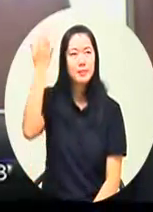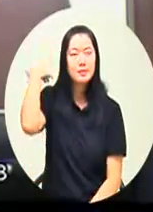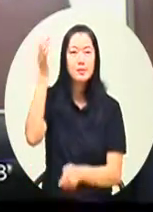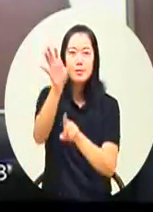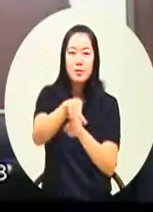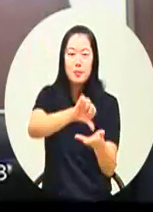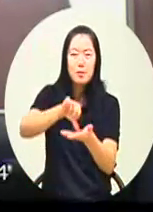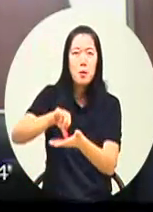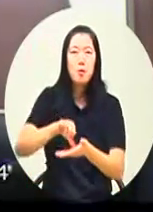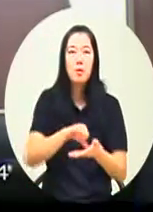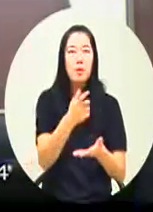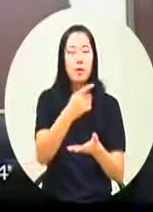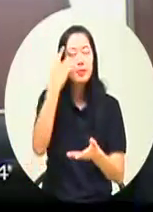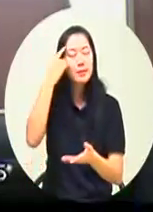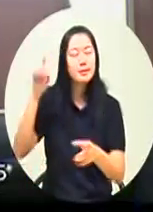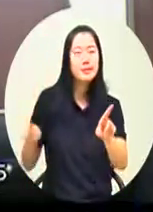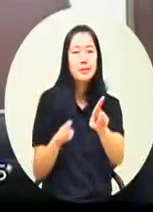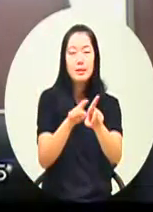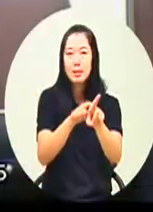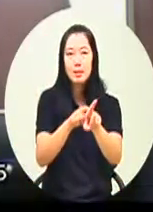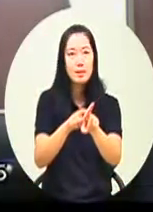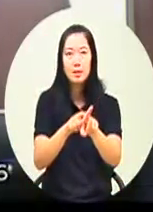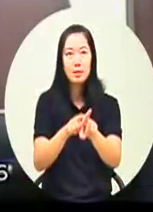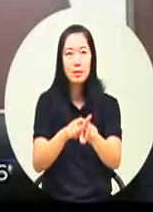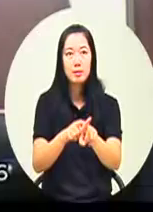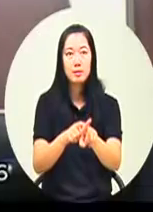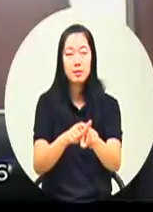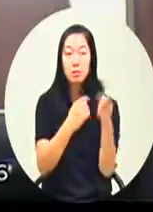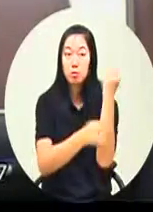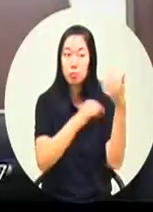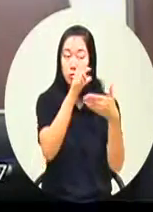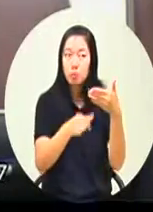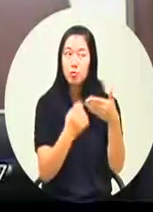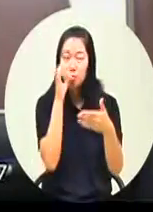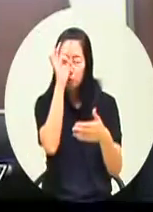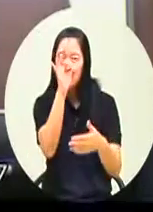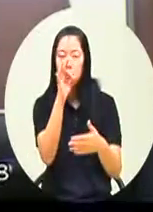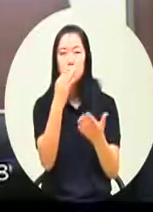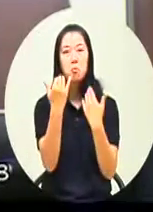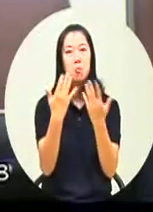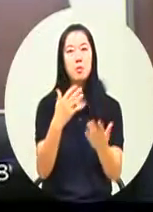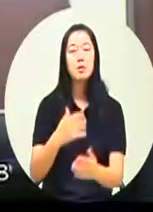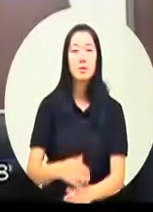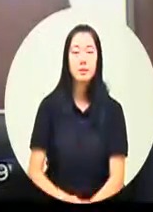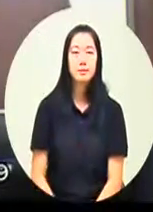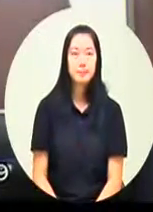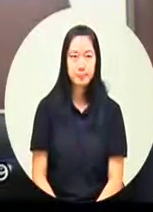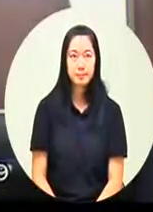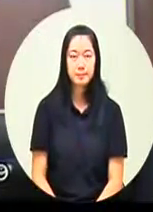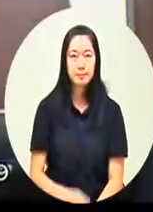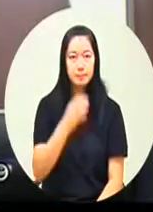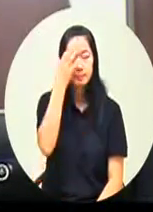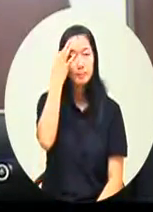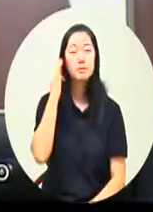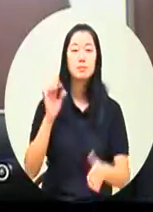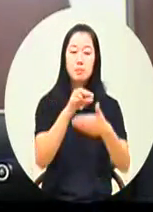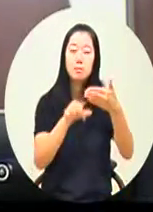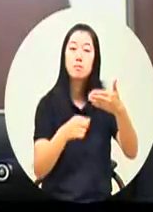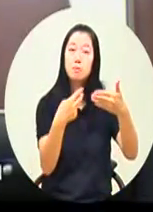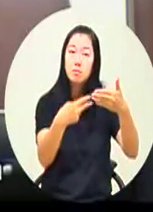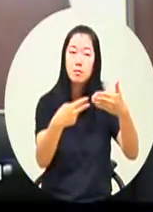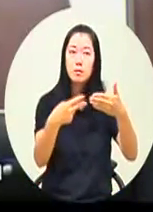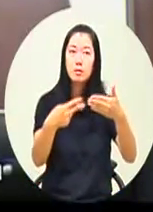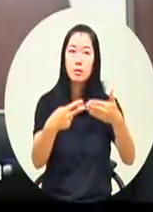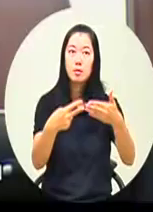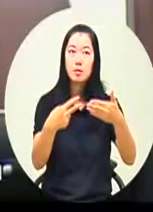经对不对啊？从法规就可以看得出来，我们的慢车的法规居然是规定，你看第二项三人